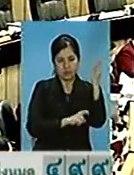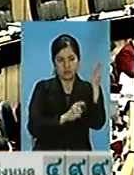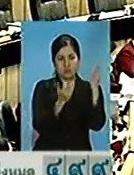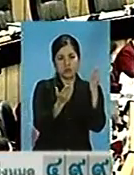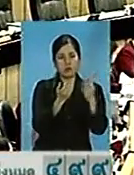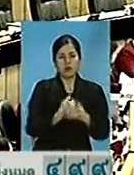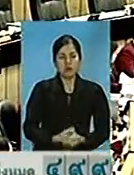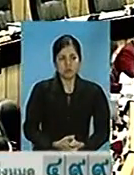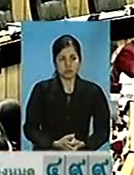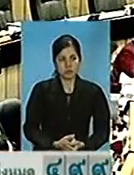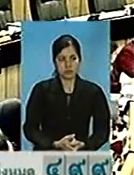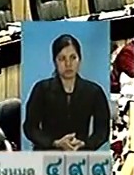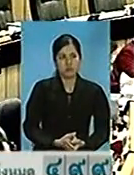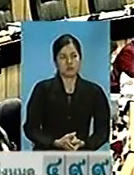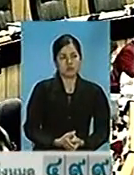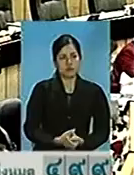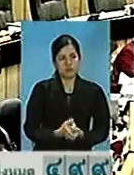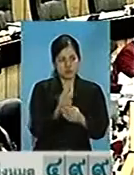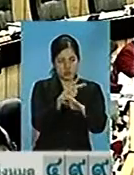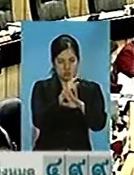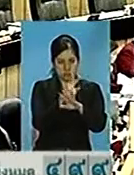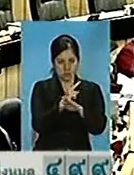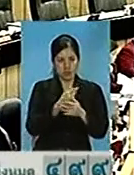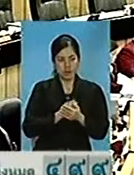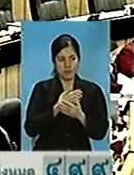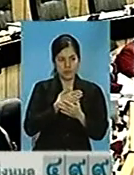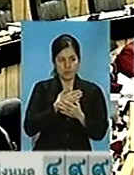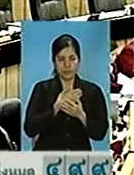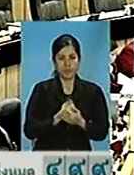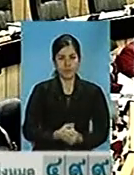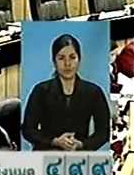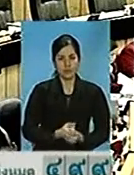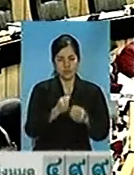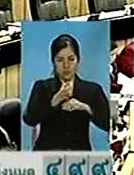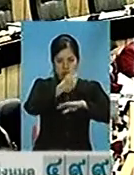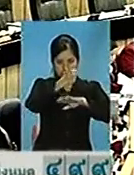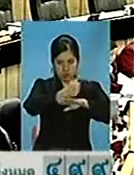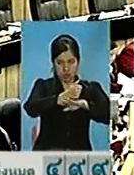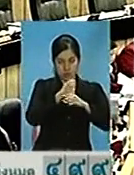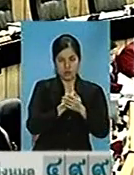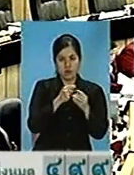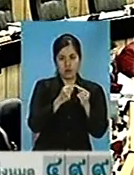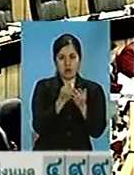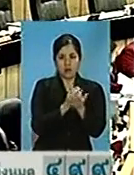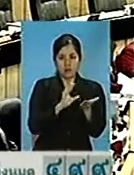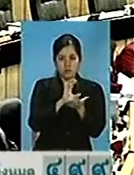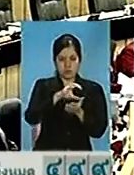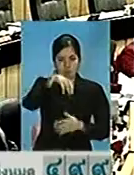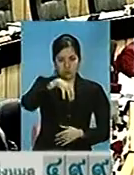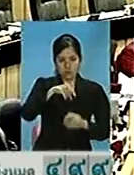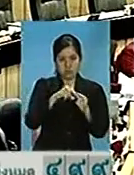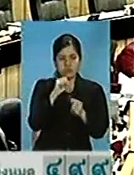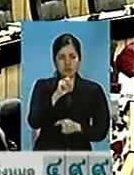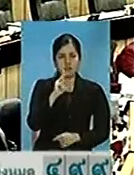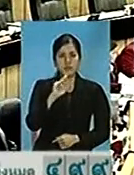ครับเรียนท่านประธานครับผมวิทย์ประทับใจผู้ในการสำนักงานกองทุนสงเคราะห์การทำสวนยางในฐานะ